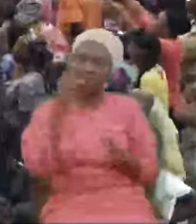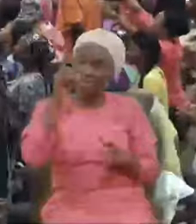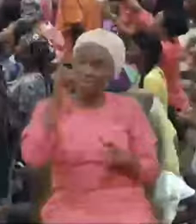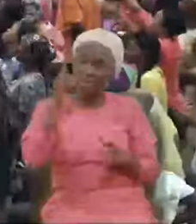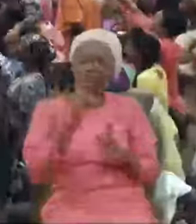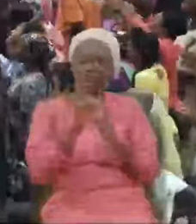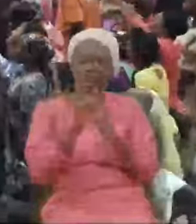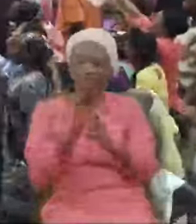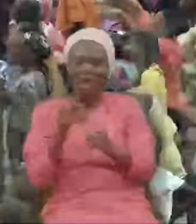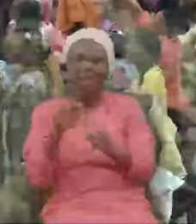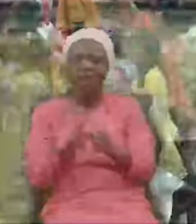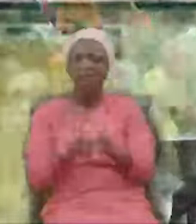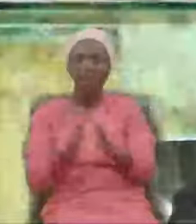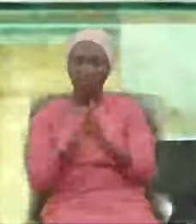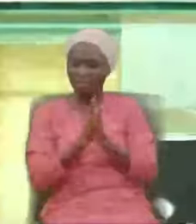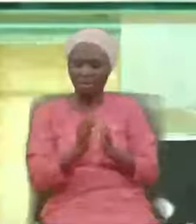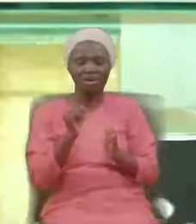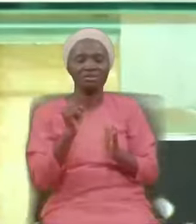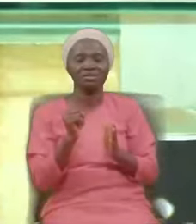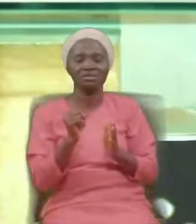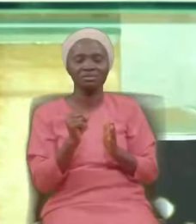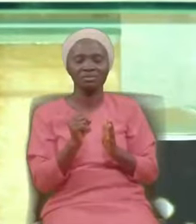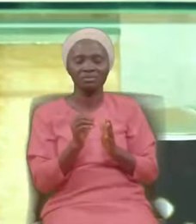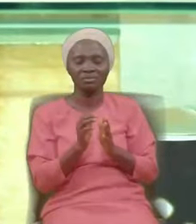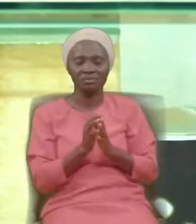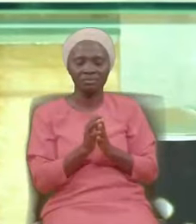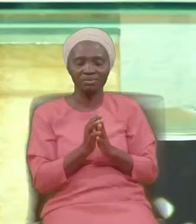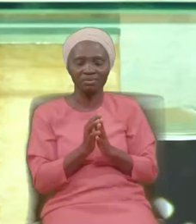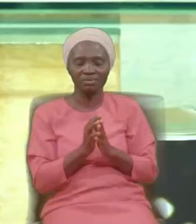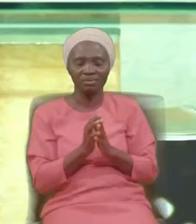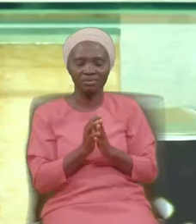le Seigneur exauce toutes les prières.